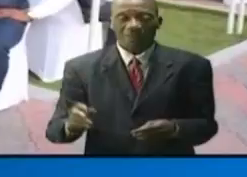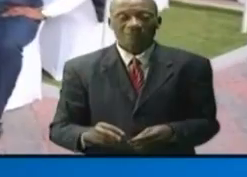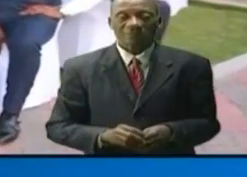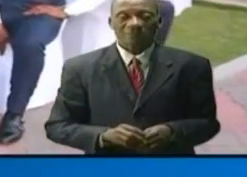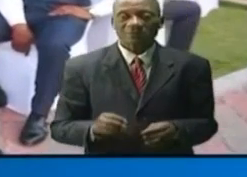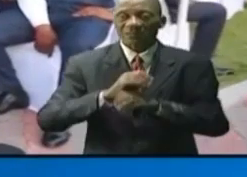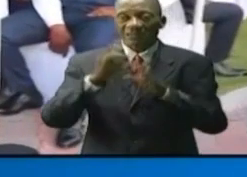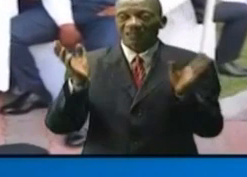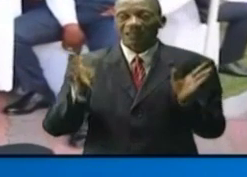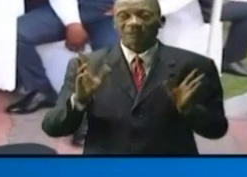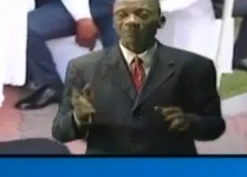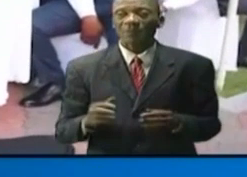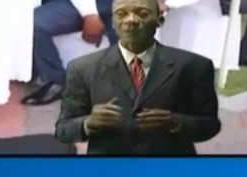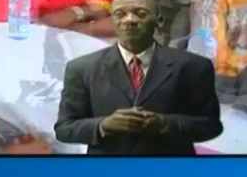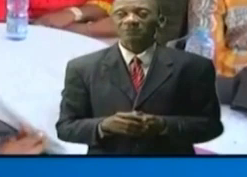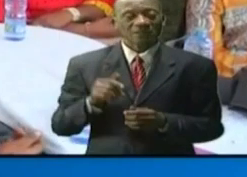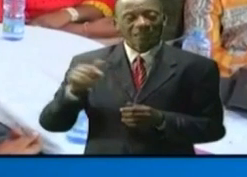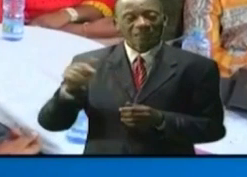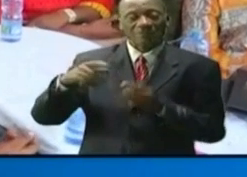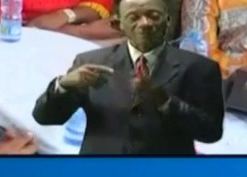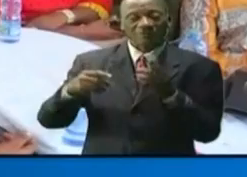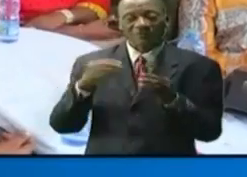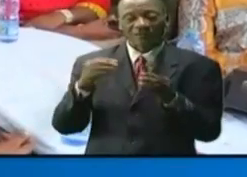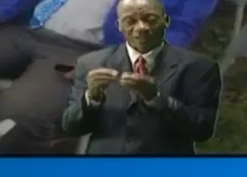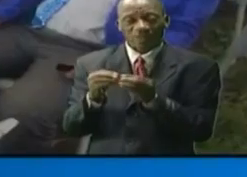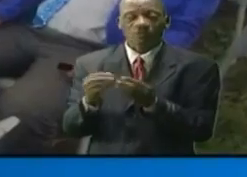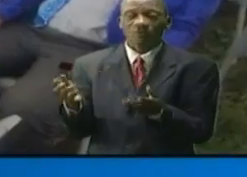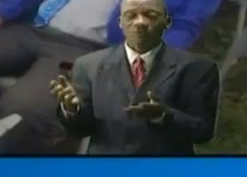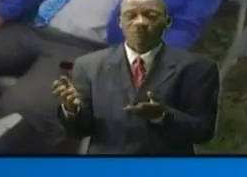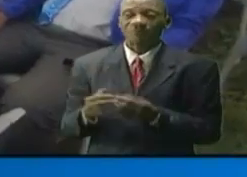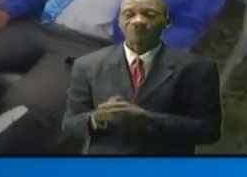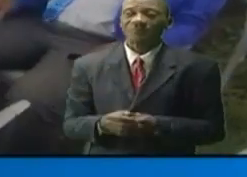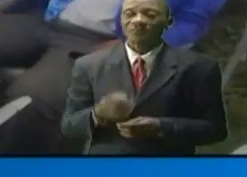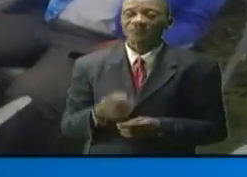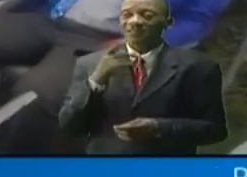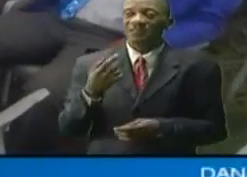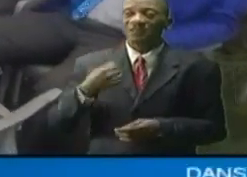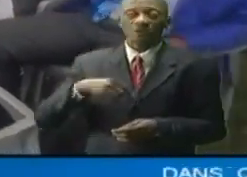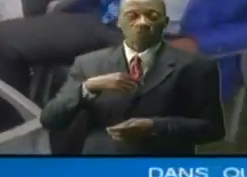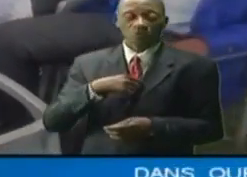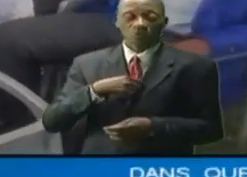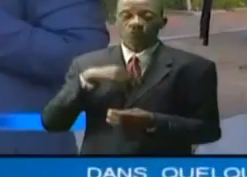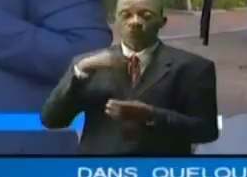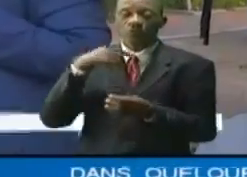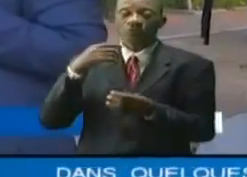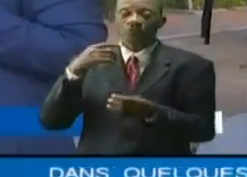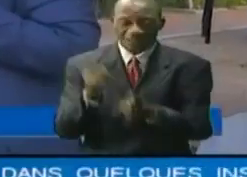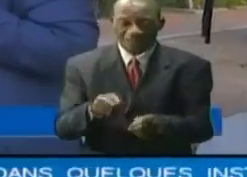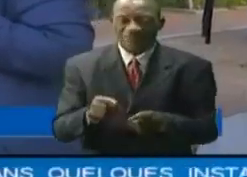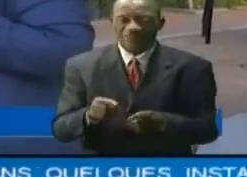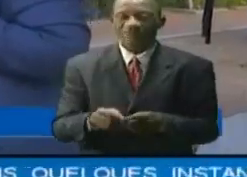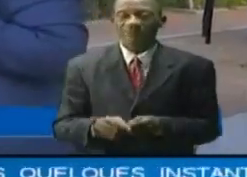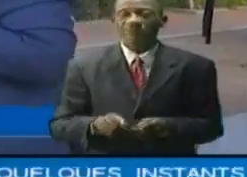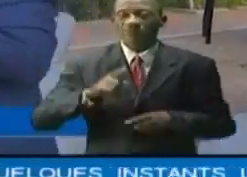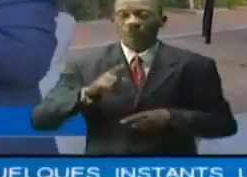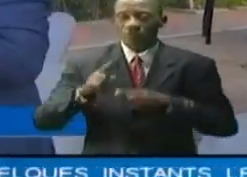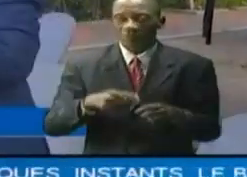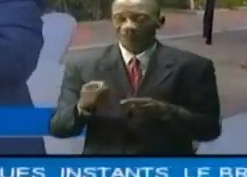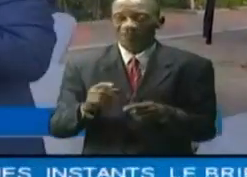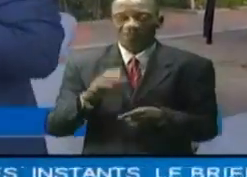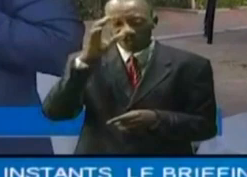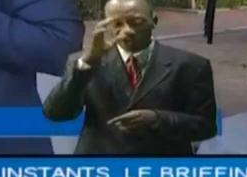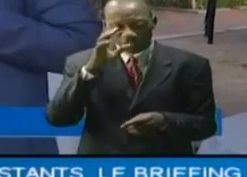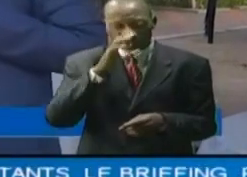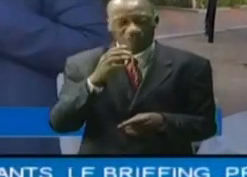que nous allons nous taire comme ça? Mais notre présence pourra servir, pourra impulser, et nous nous mettrons ensemble pour réfléchir comment